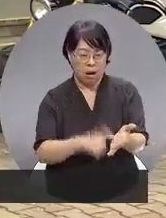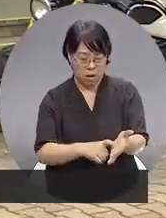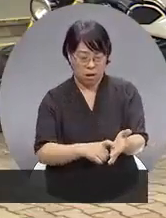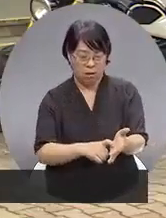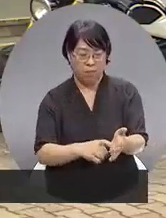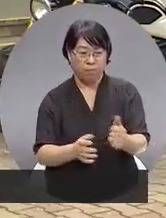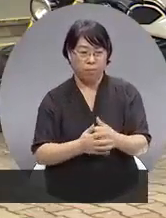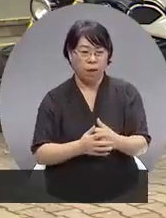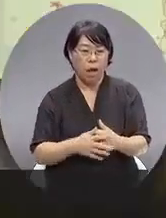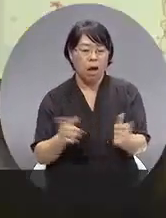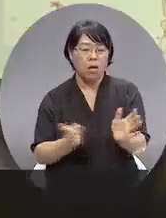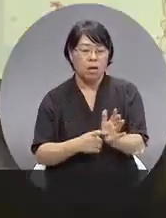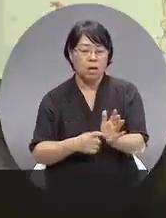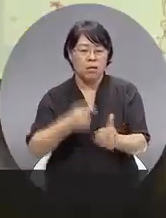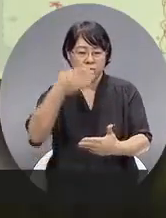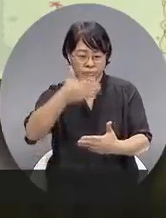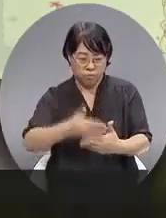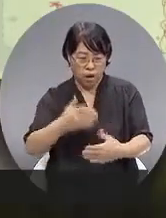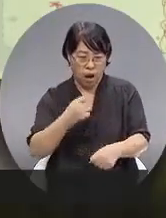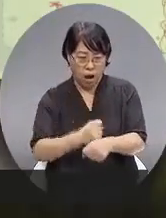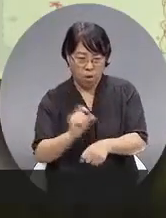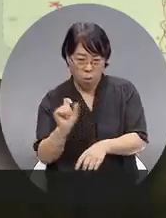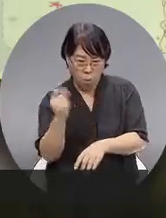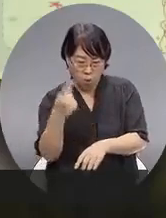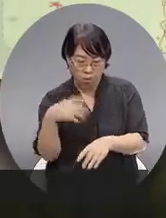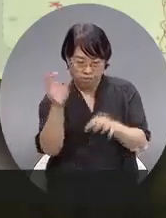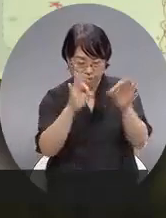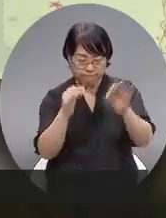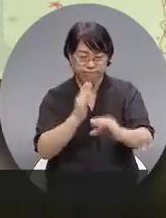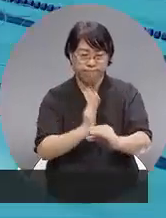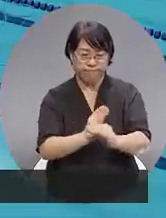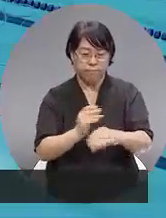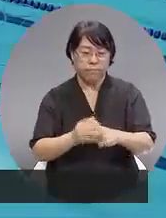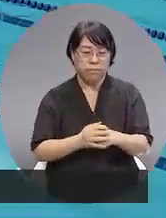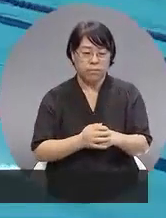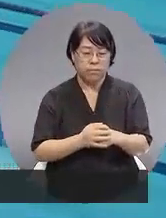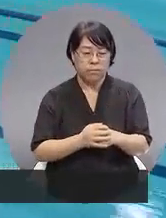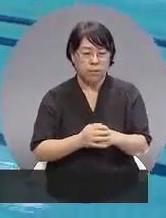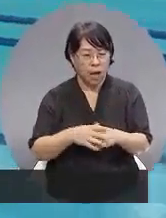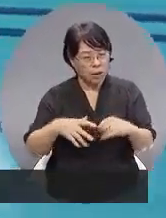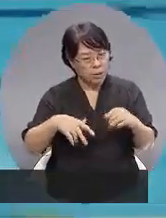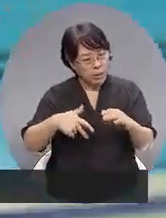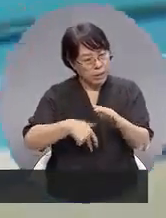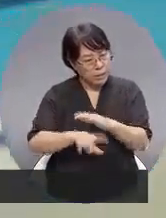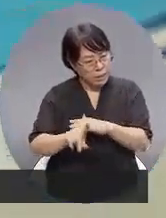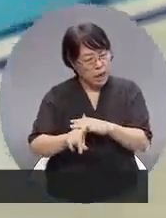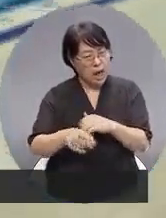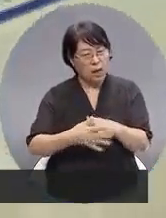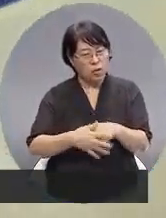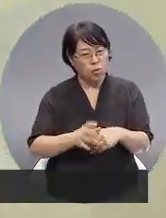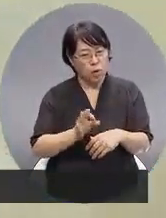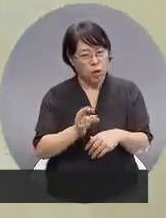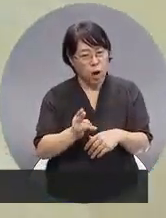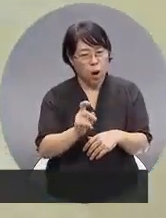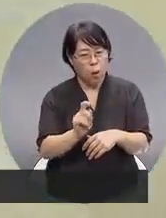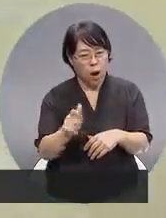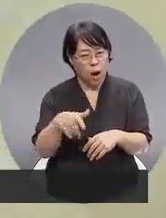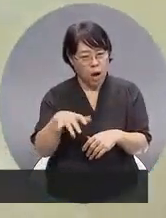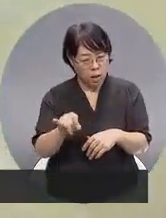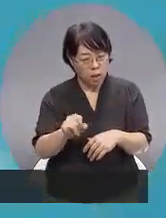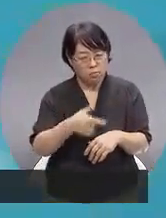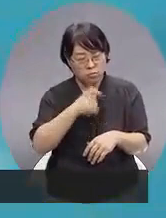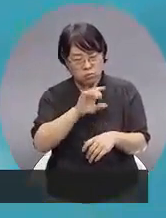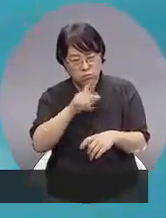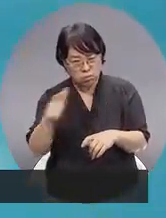청주시설관리공단은 긴급 휴장 결정을 내리고 원인 찾기에 나섰습니다. 공단 측은 지하수, 여과기, 수조 등을 하나하나